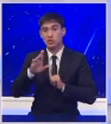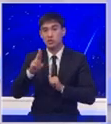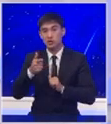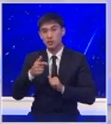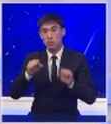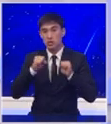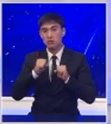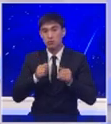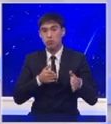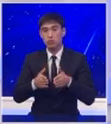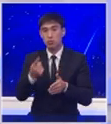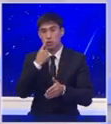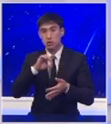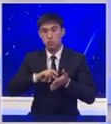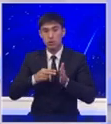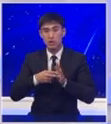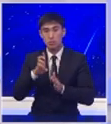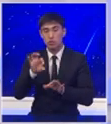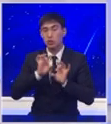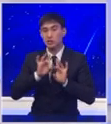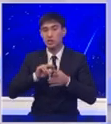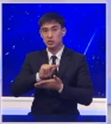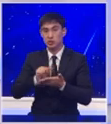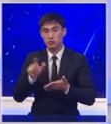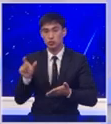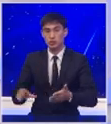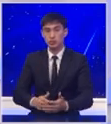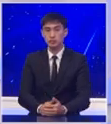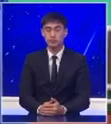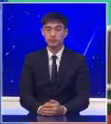О спортивном пути и ближайших планах Бикнура расскажет Лилиана Штогрина.